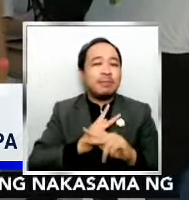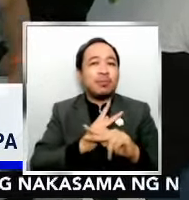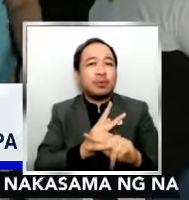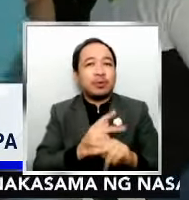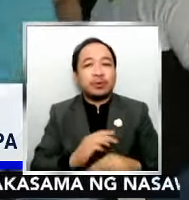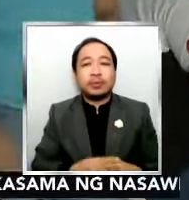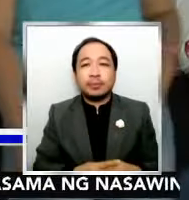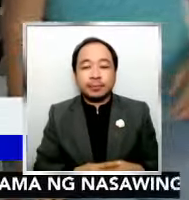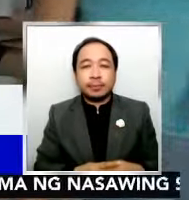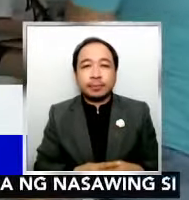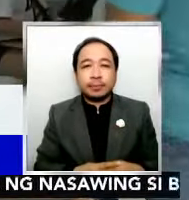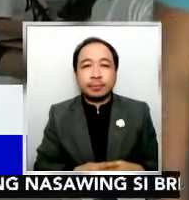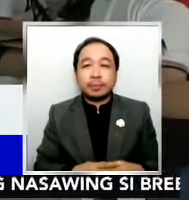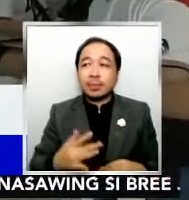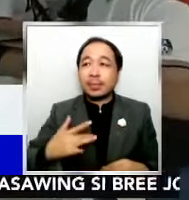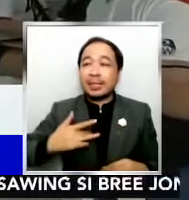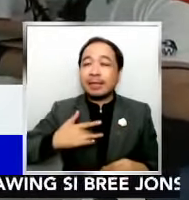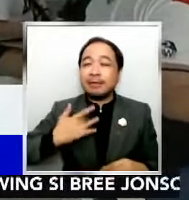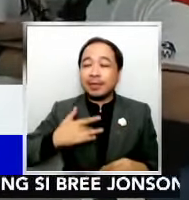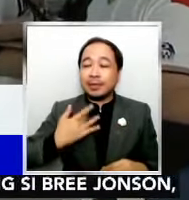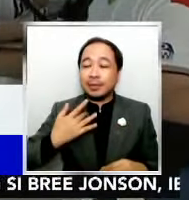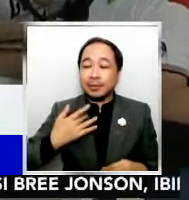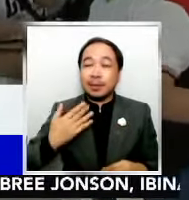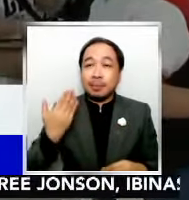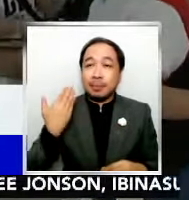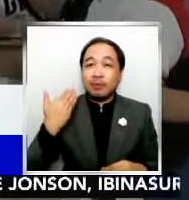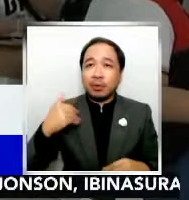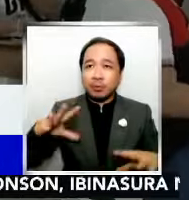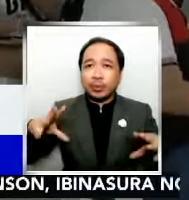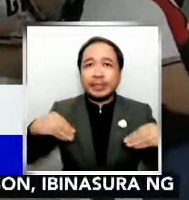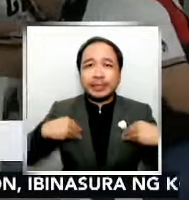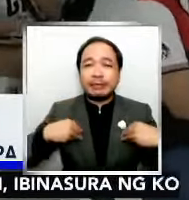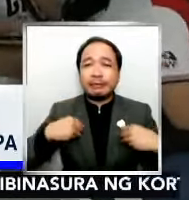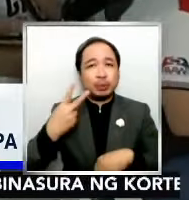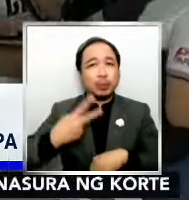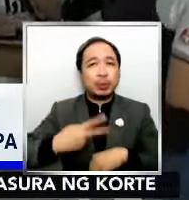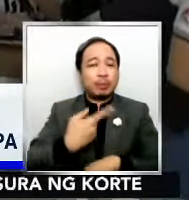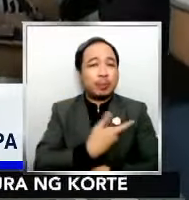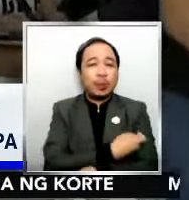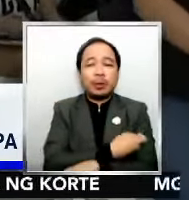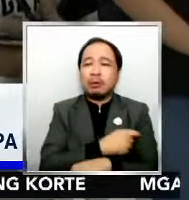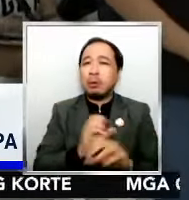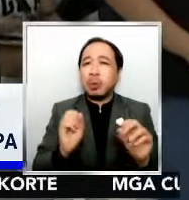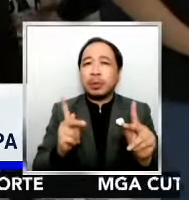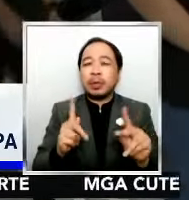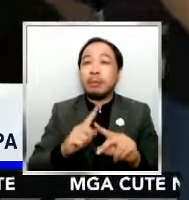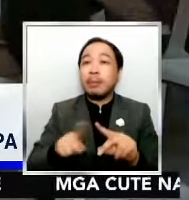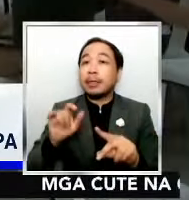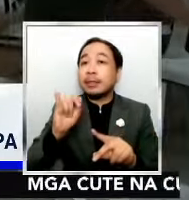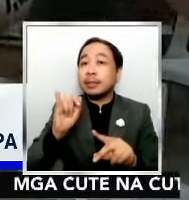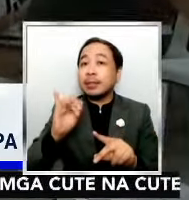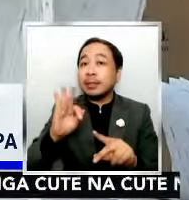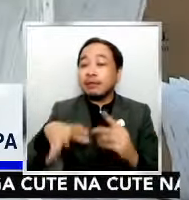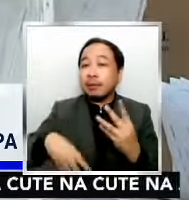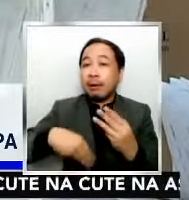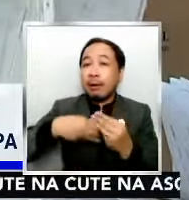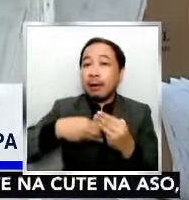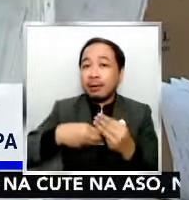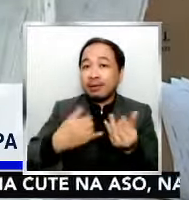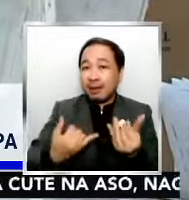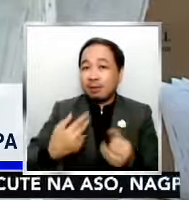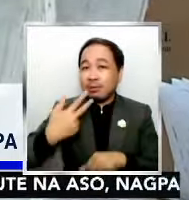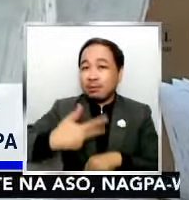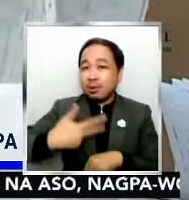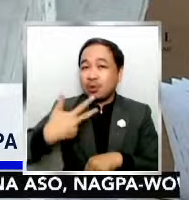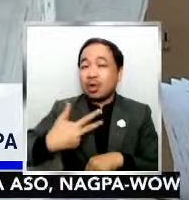yung doses po na na-receive namin, okay naman siya. Pero kung ibubooster po, mas makakatulong nga po sa amin. Kaya naman